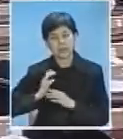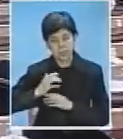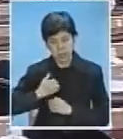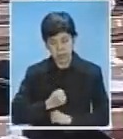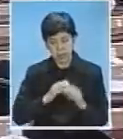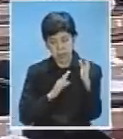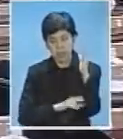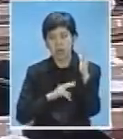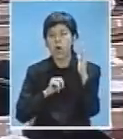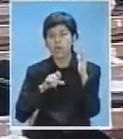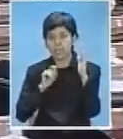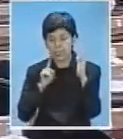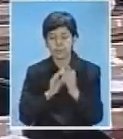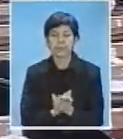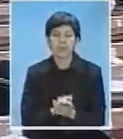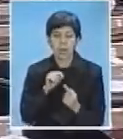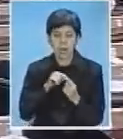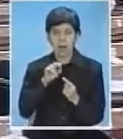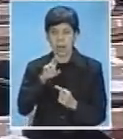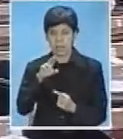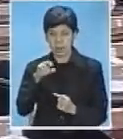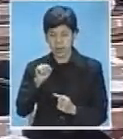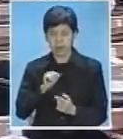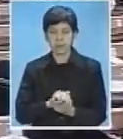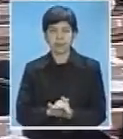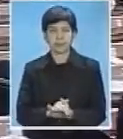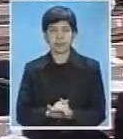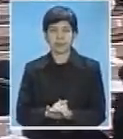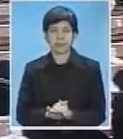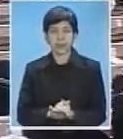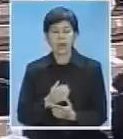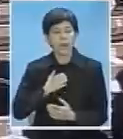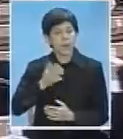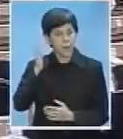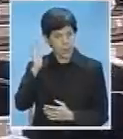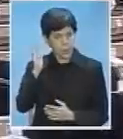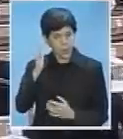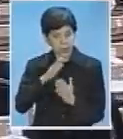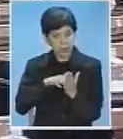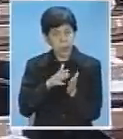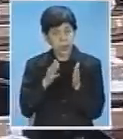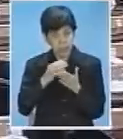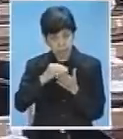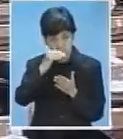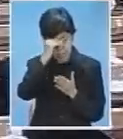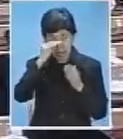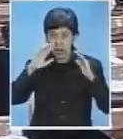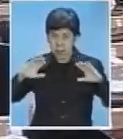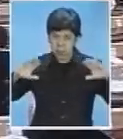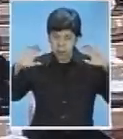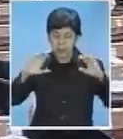ราชในฐานะสมาชิกรัฐสภาขออภิปรายในนโยบายด้านการศึกษาของรัฐบาลน